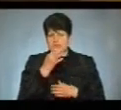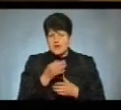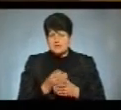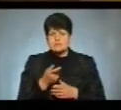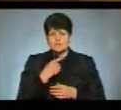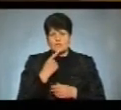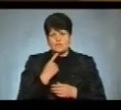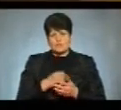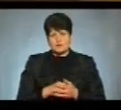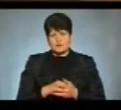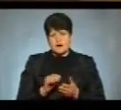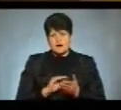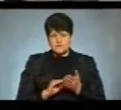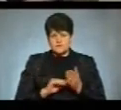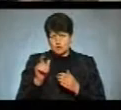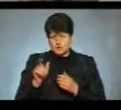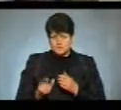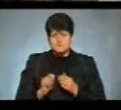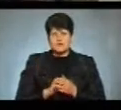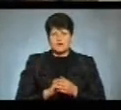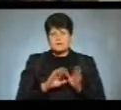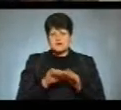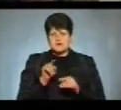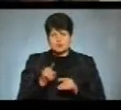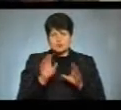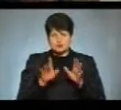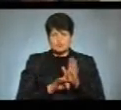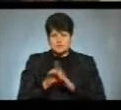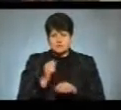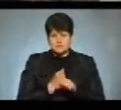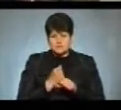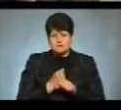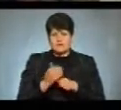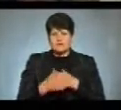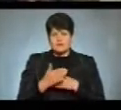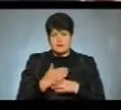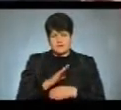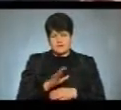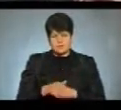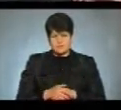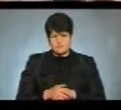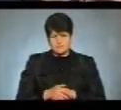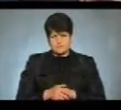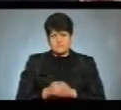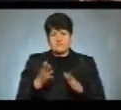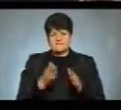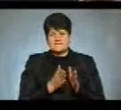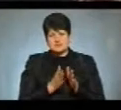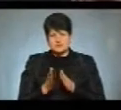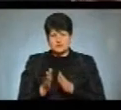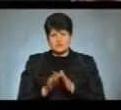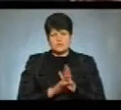авторів Микола Княжицький. Однак одразу після того, як закон набере чинності, карати порушників не будуть. Ми відтермінували